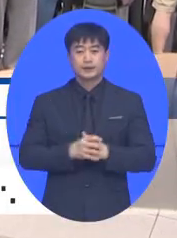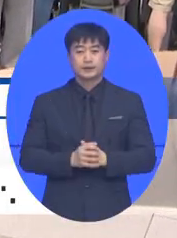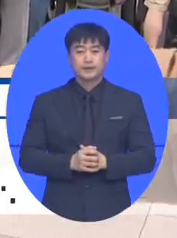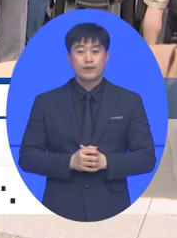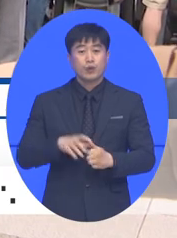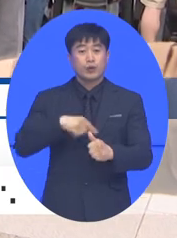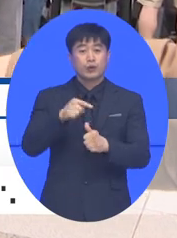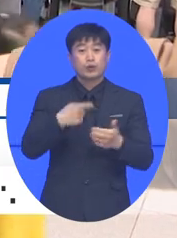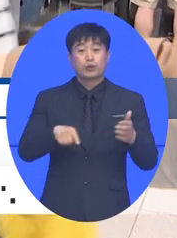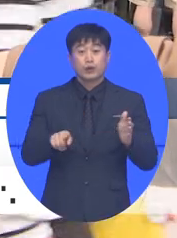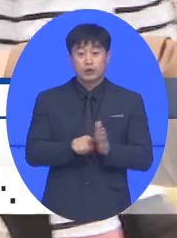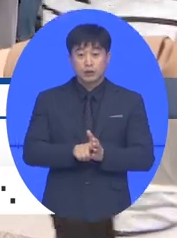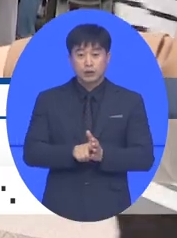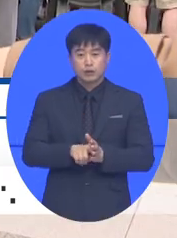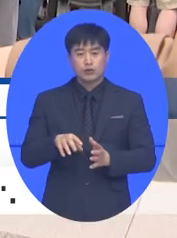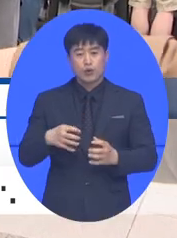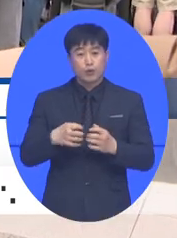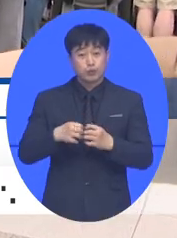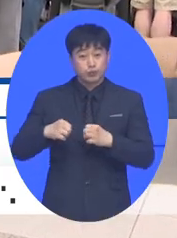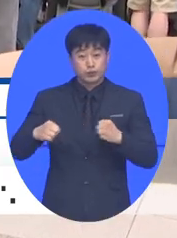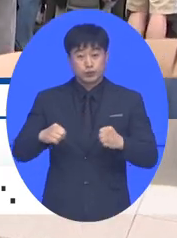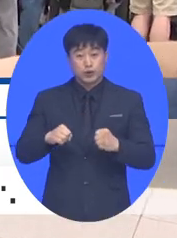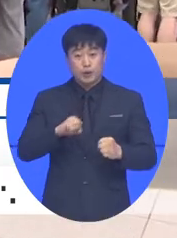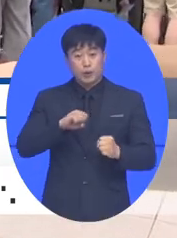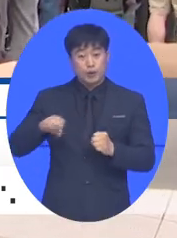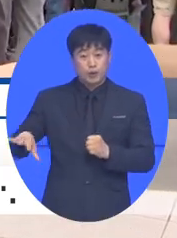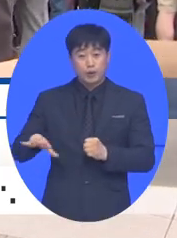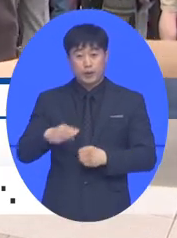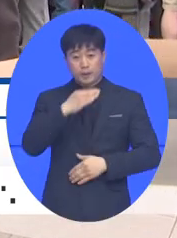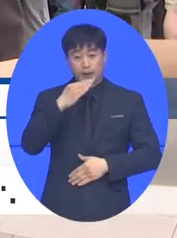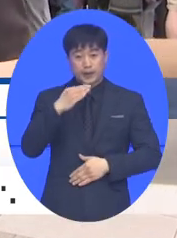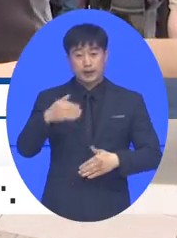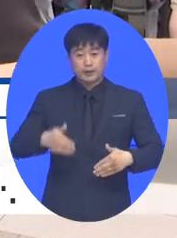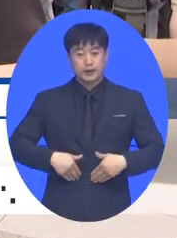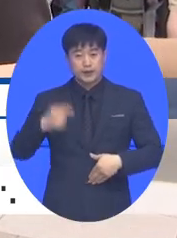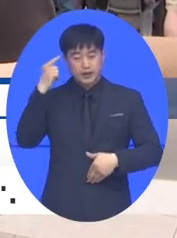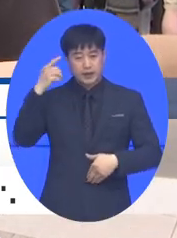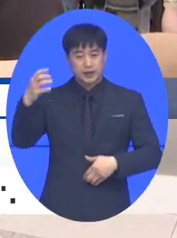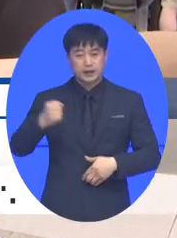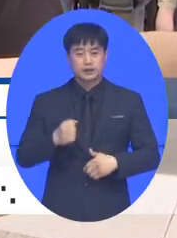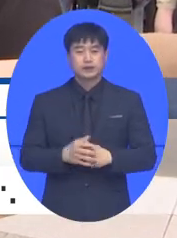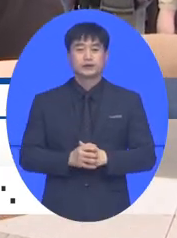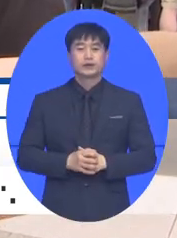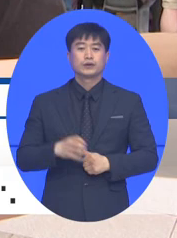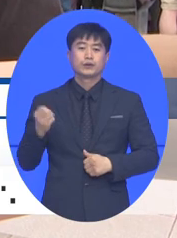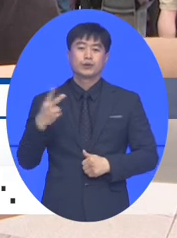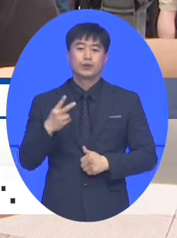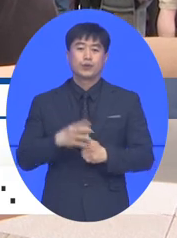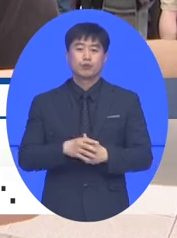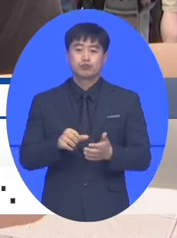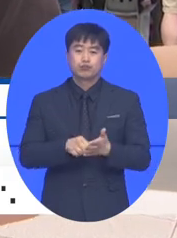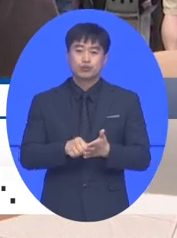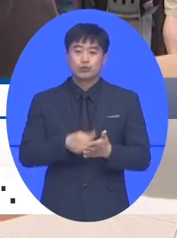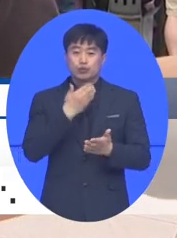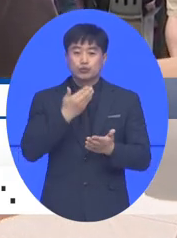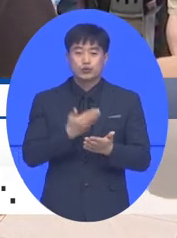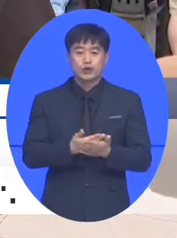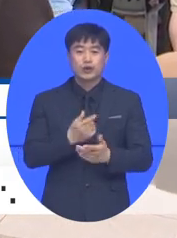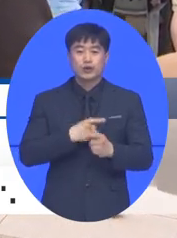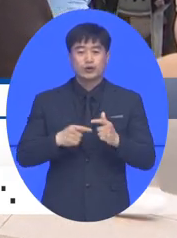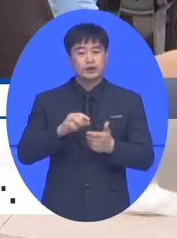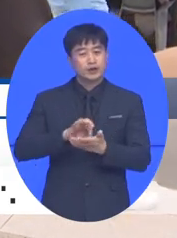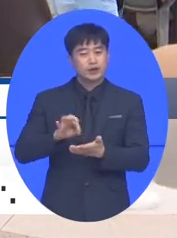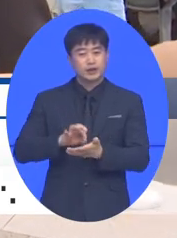성 위에서 이제 분리수거도 제대로 잘 해야겠다는 생각을 더 했고 또 물건을 소중하게 더